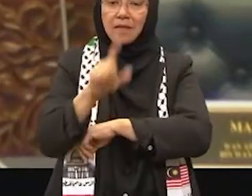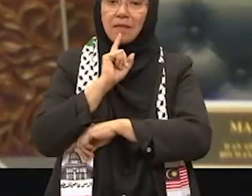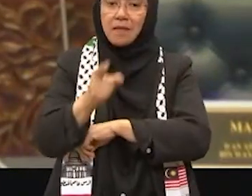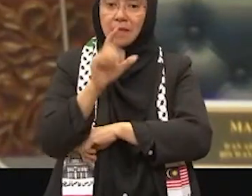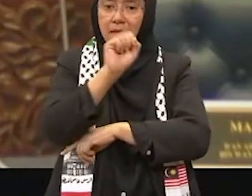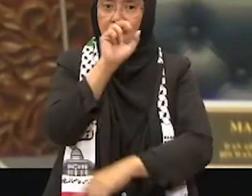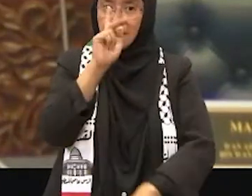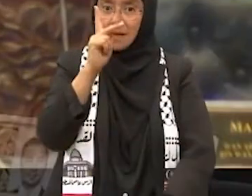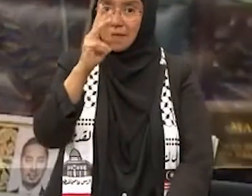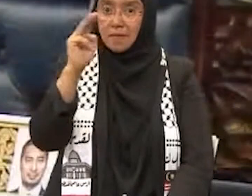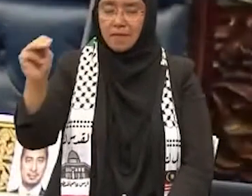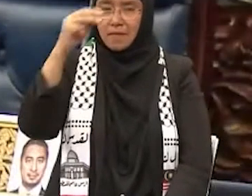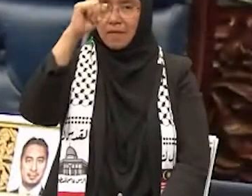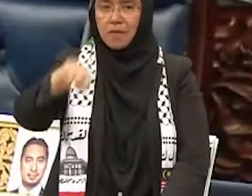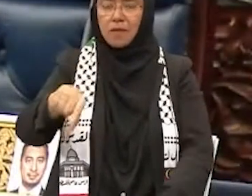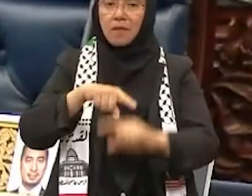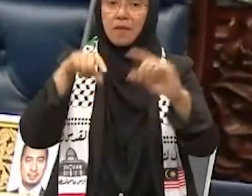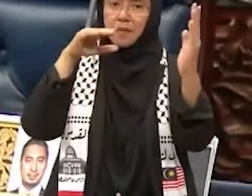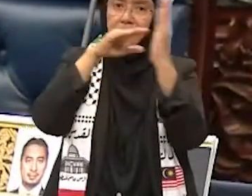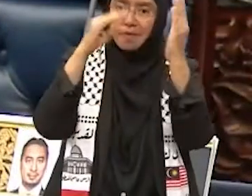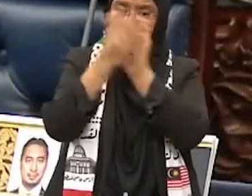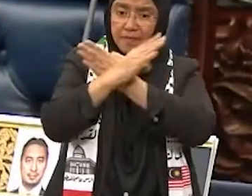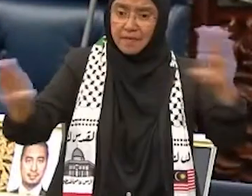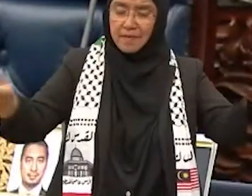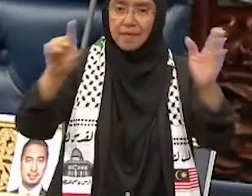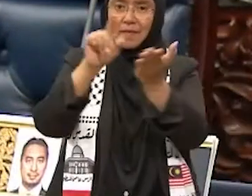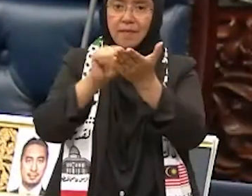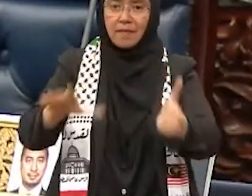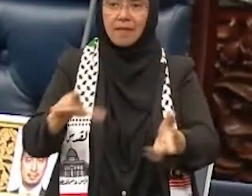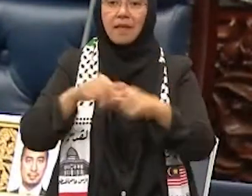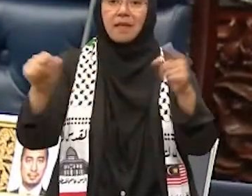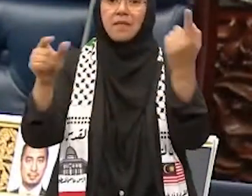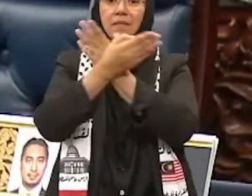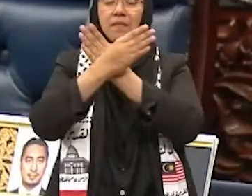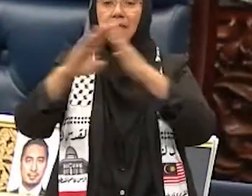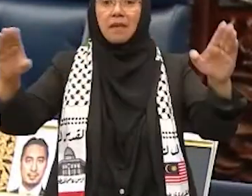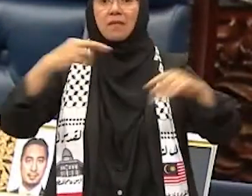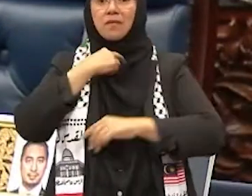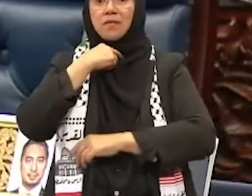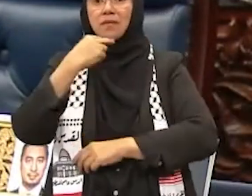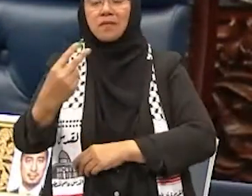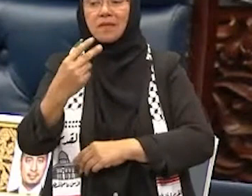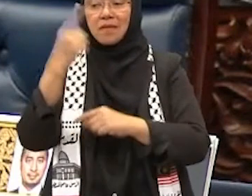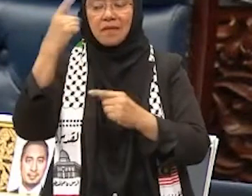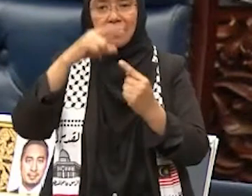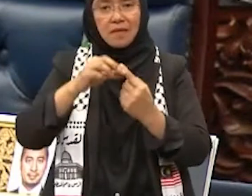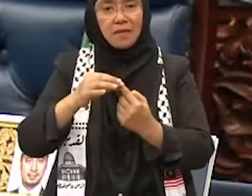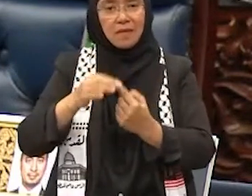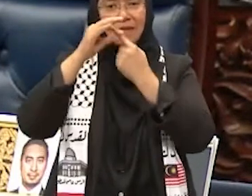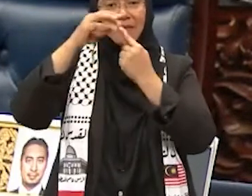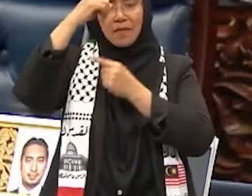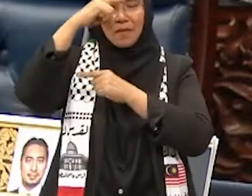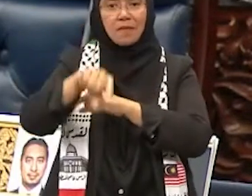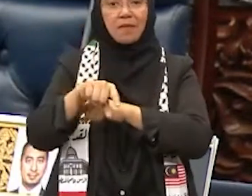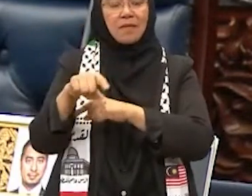skmm dalam menyekat kebebasan media dan juga dan kebebasan bersuara khususnya kandungan media sosial yang meneguh kerajaan kerana